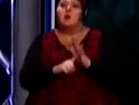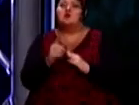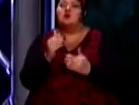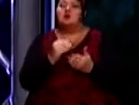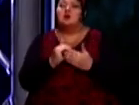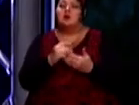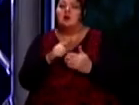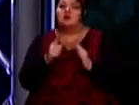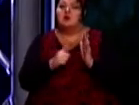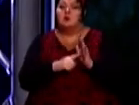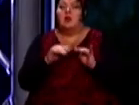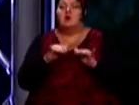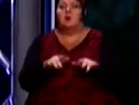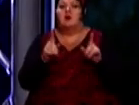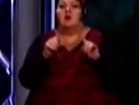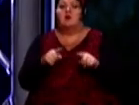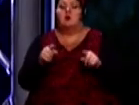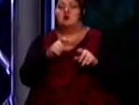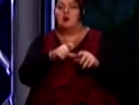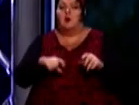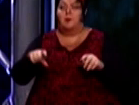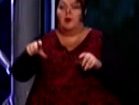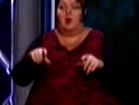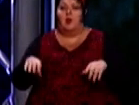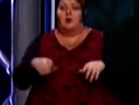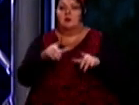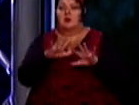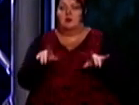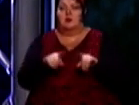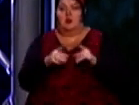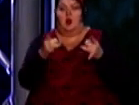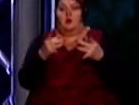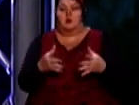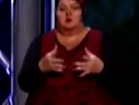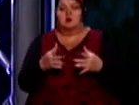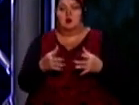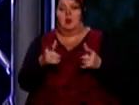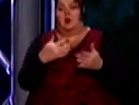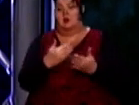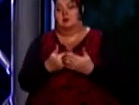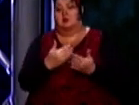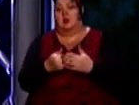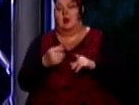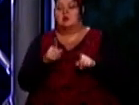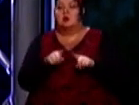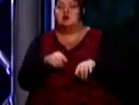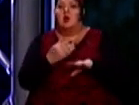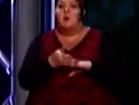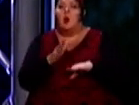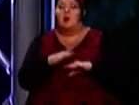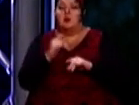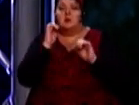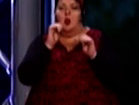запитання. Справа в тому, що пандус біля краєзнавчого музею – це не така проста штука, яка б здавалася, адже Полтавський краєзнавчий музей – це